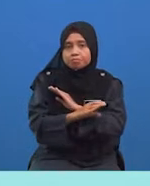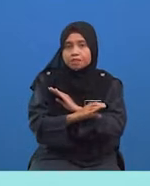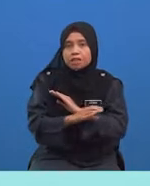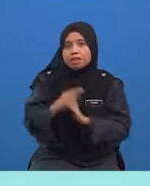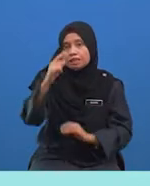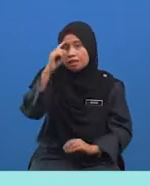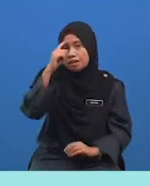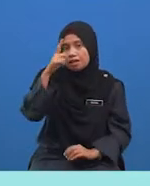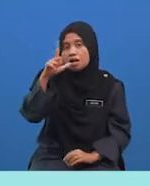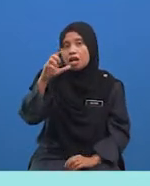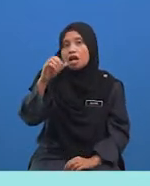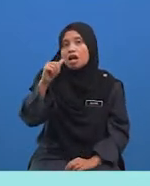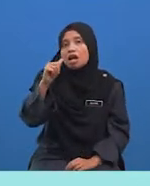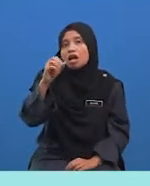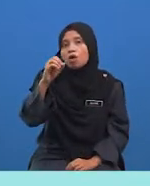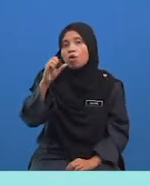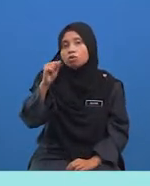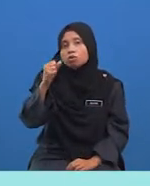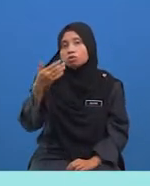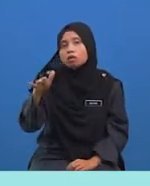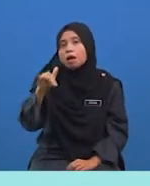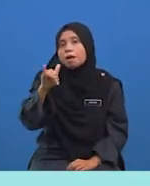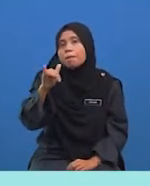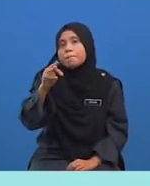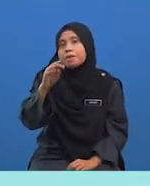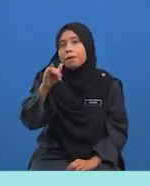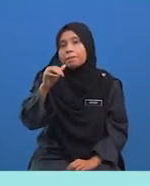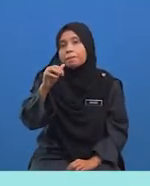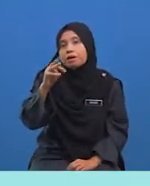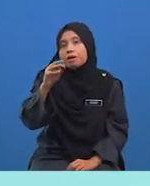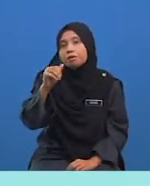India, Laos, Myanmar dan Thailand.